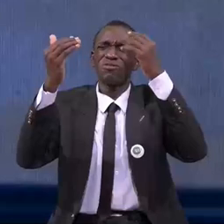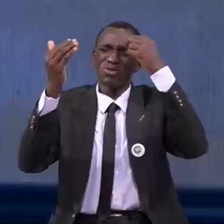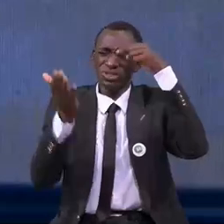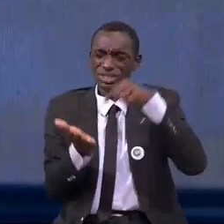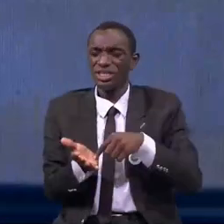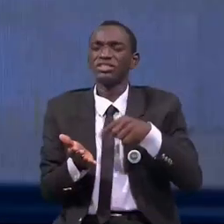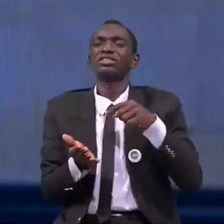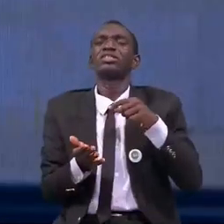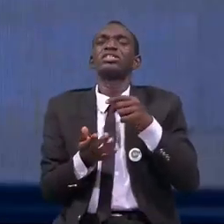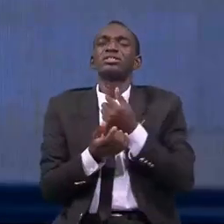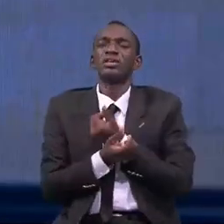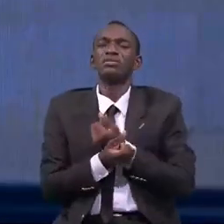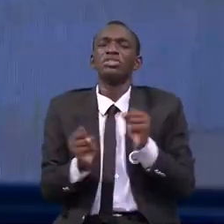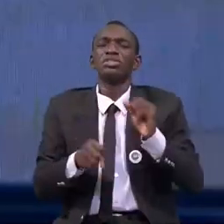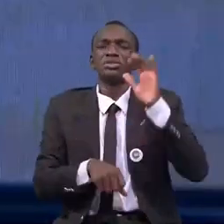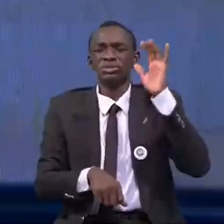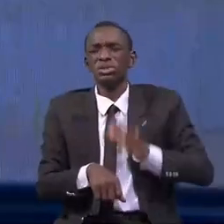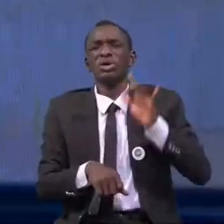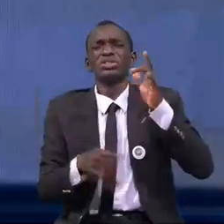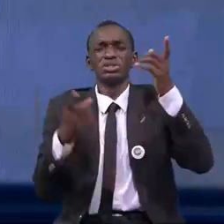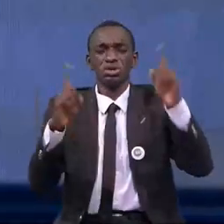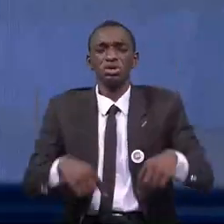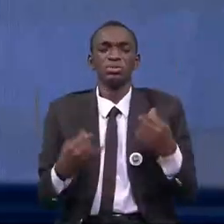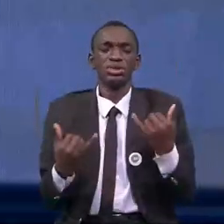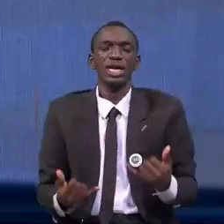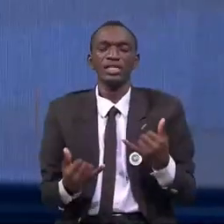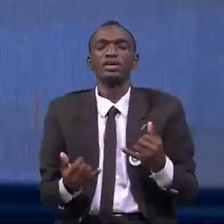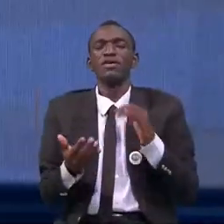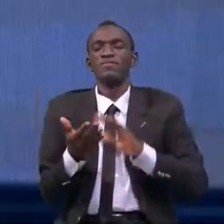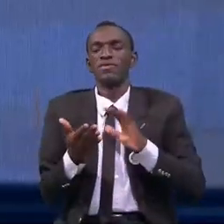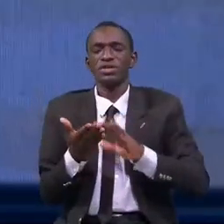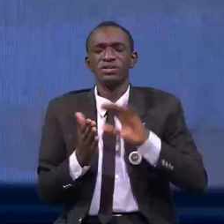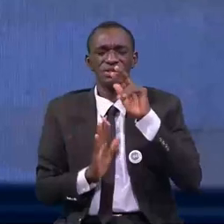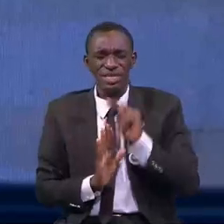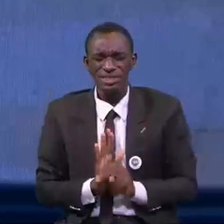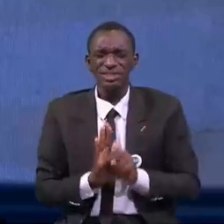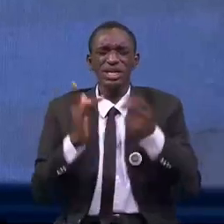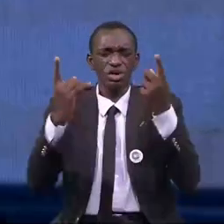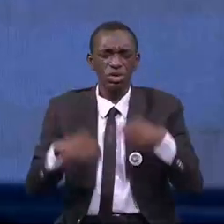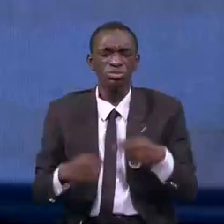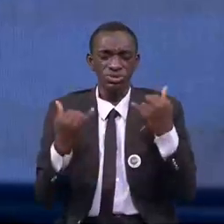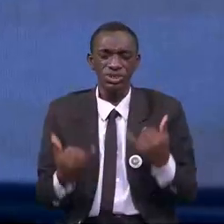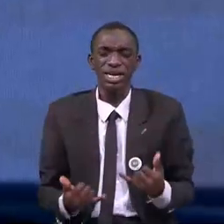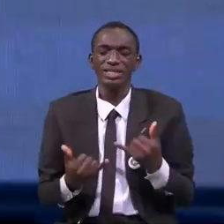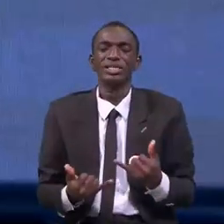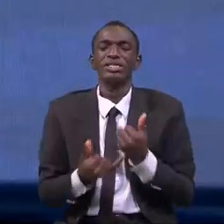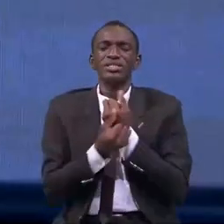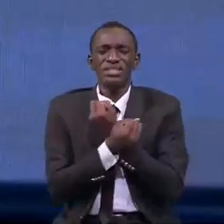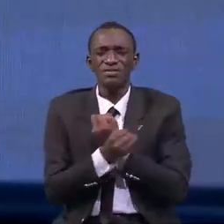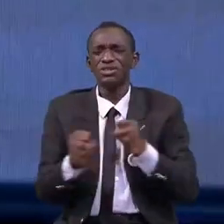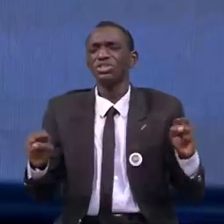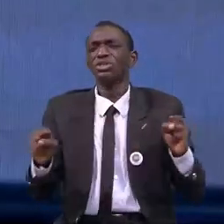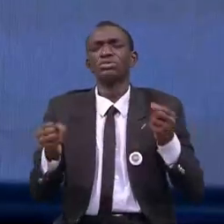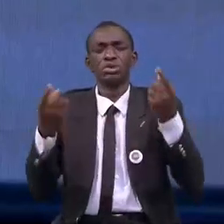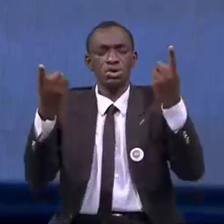disons merci pour cette t de ce soir le pardon qui est là ce soir le